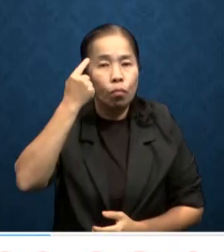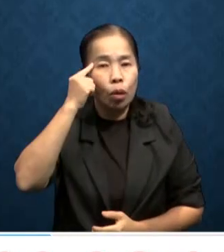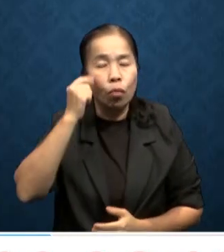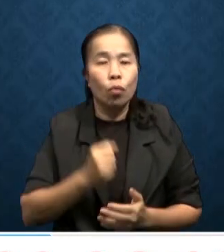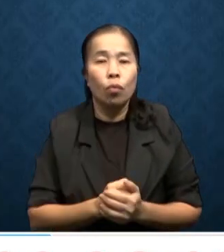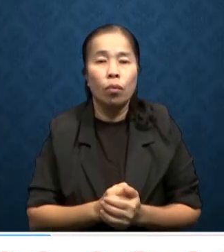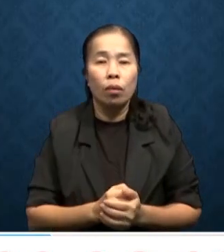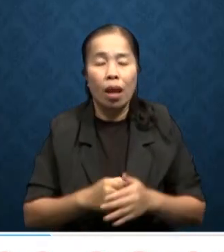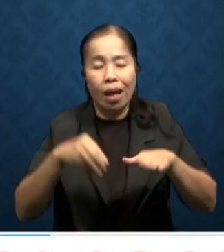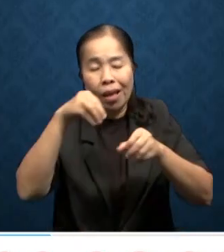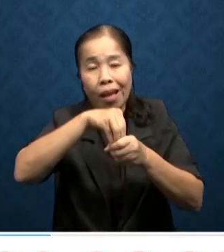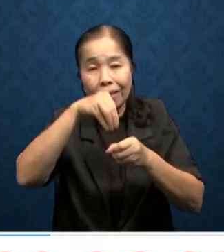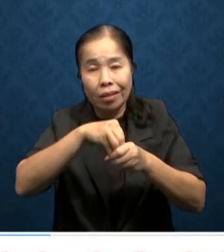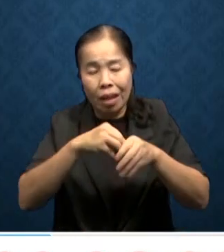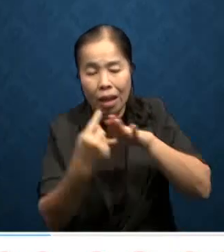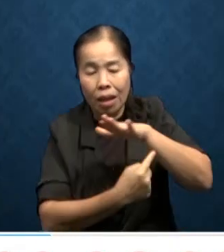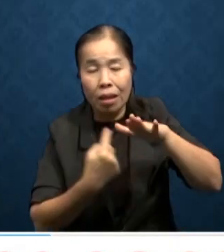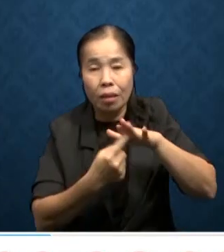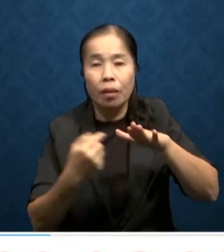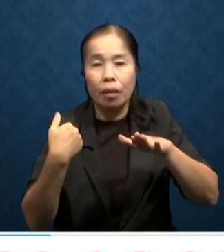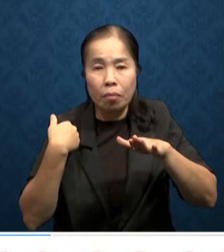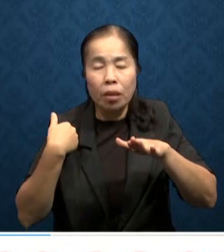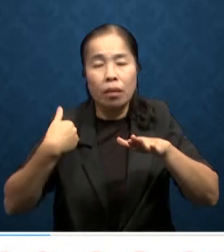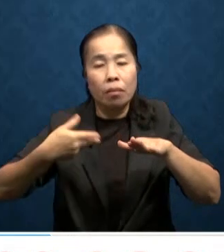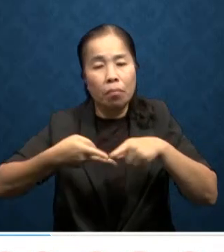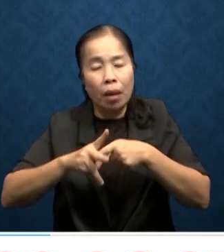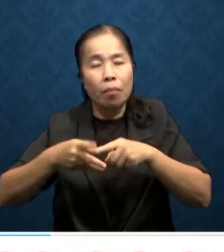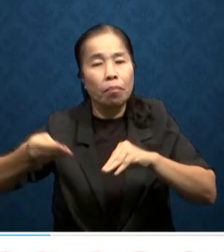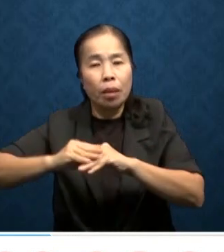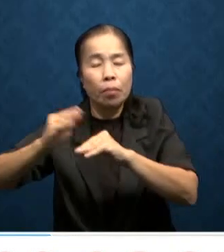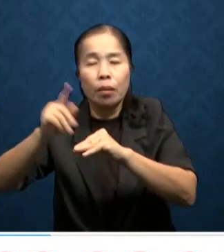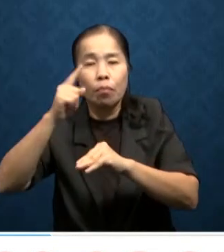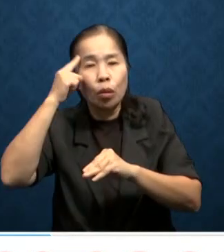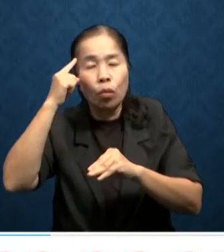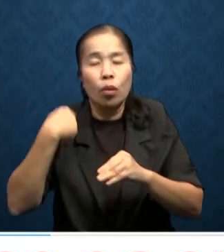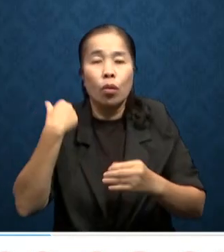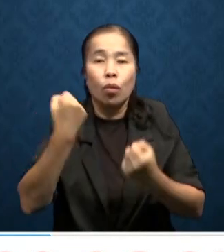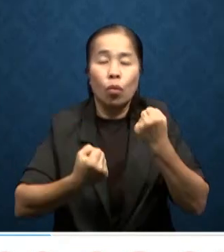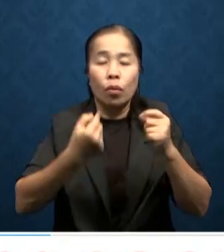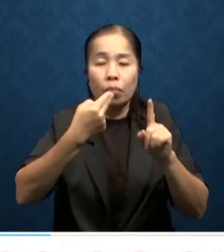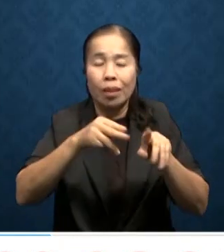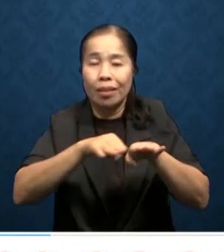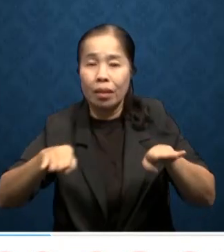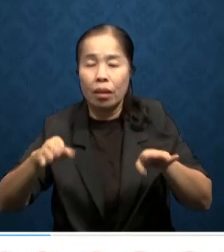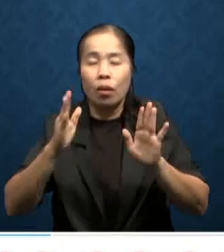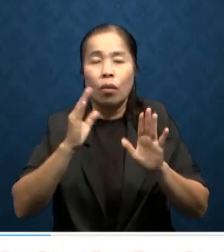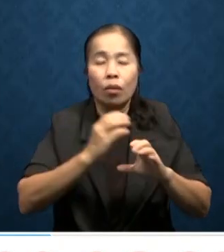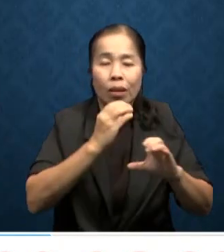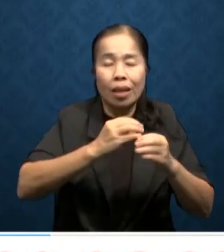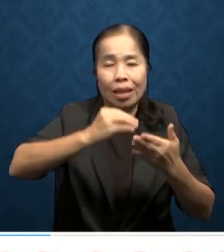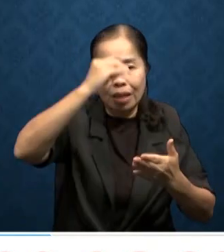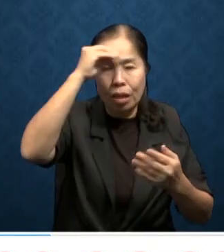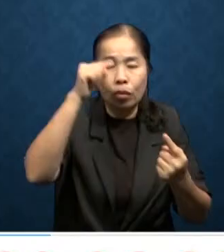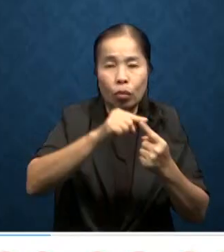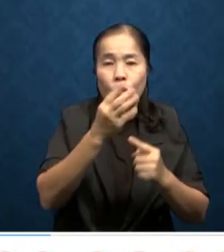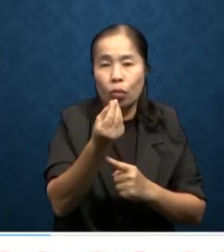ประเภทหรือเปล่ารถแก๊สแต่ละคัน 10,000กว่าคันเนี่ยนะคะได้แยกประเภทมว่าเป็นรถนักเรียนกี่คันเป็น